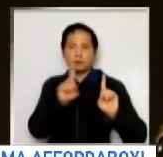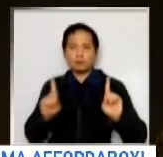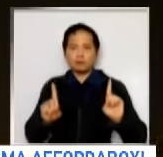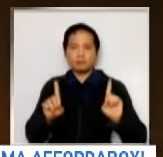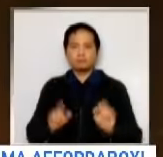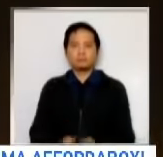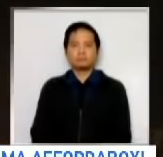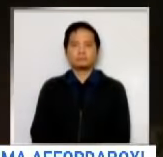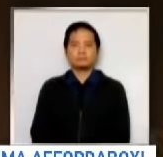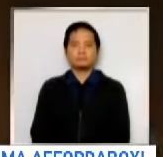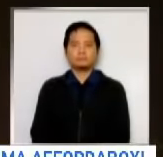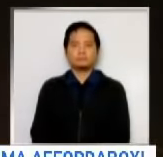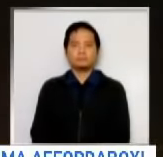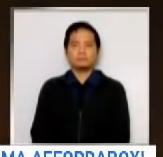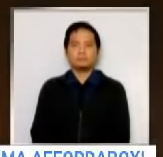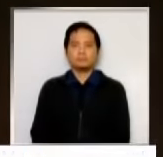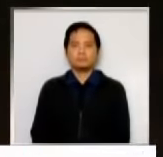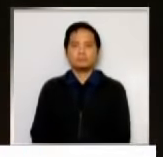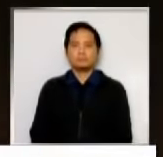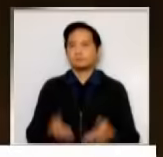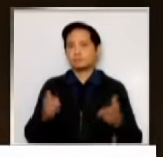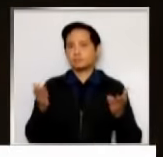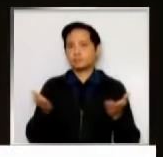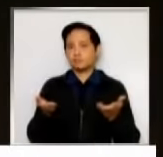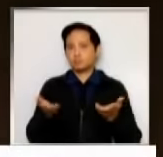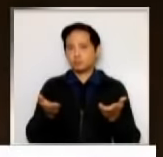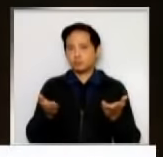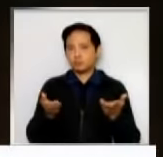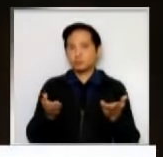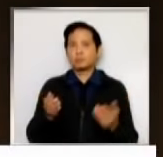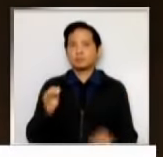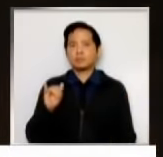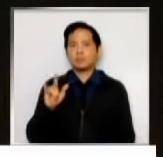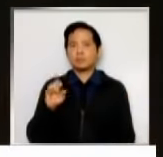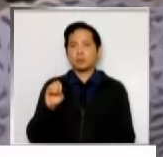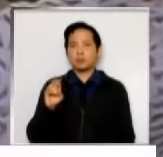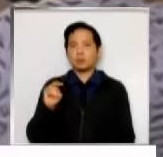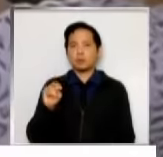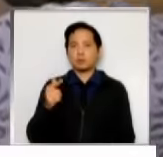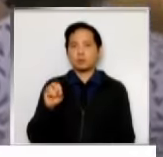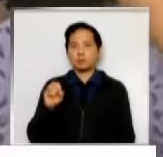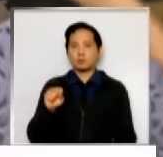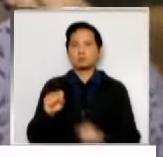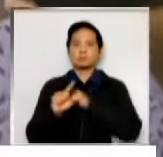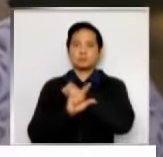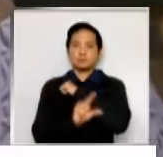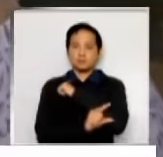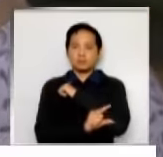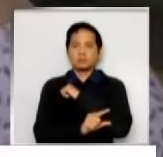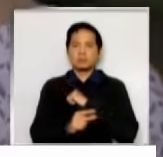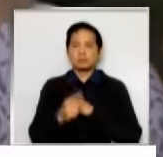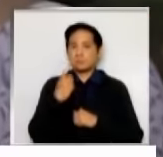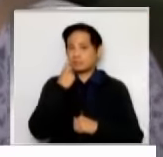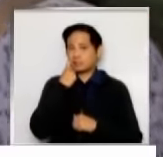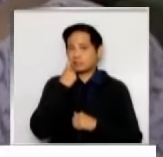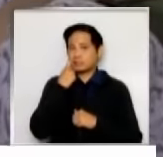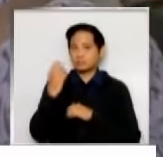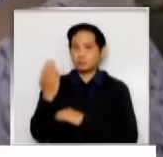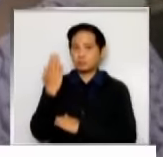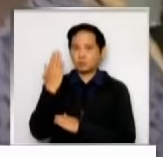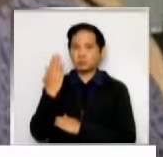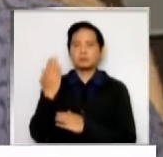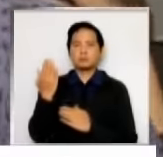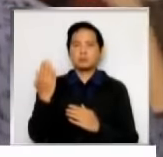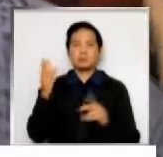Samantala, Igan, dito sa kinalalagyan natin sa Hilongos, Leyte, mainit na sinalubong kaninang madaling araw ang pagdating dito ng pilgrim